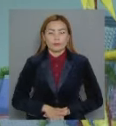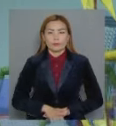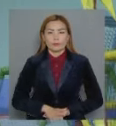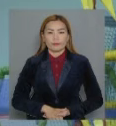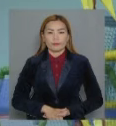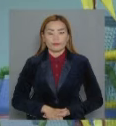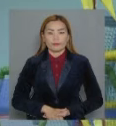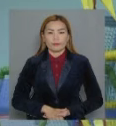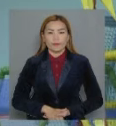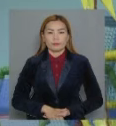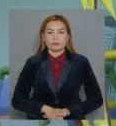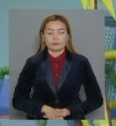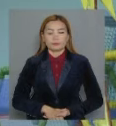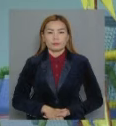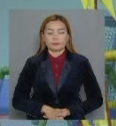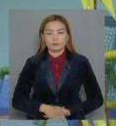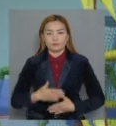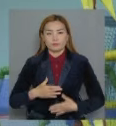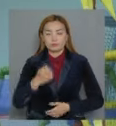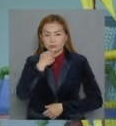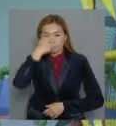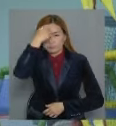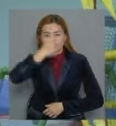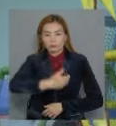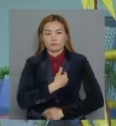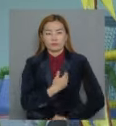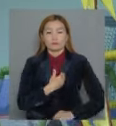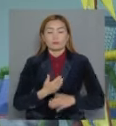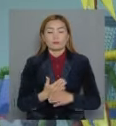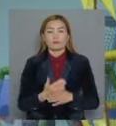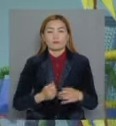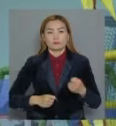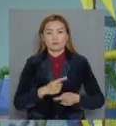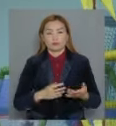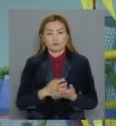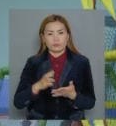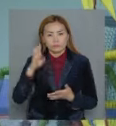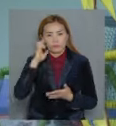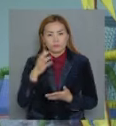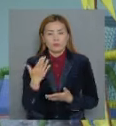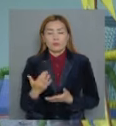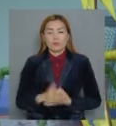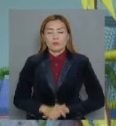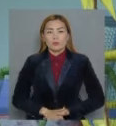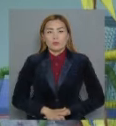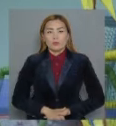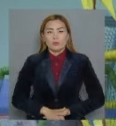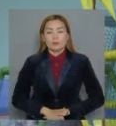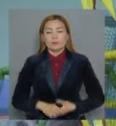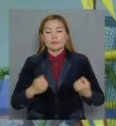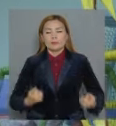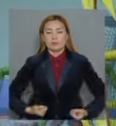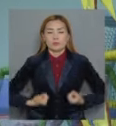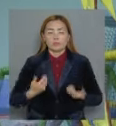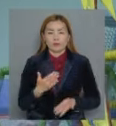оларға. Осы кәсіпті бастарда үкіметтен кішкене қолдау